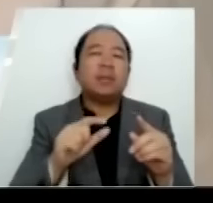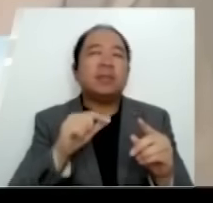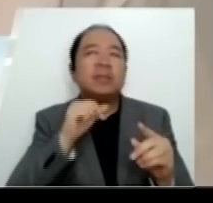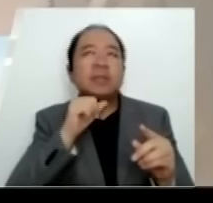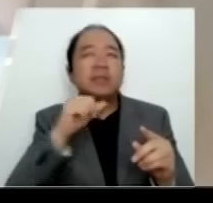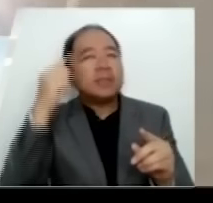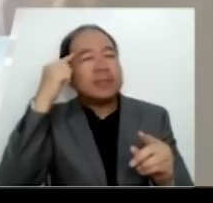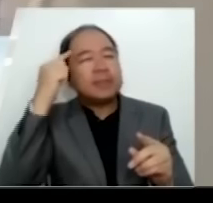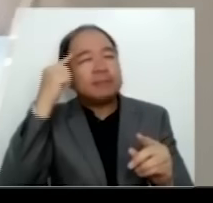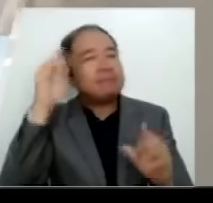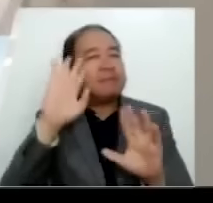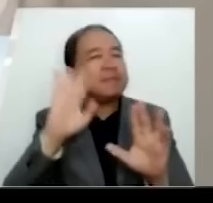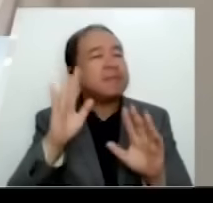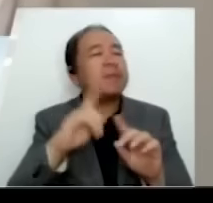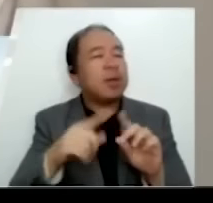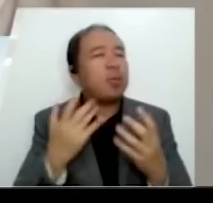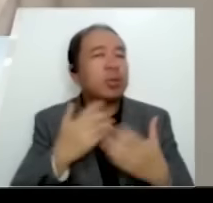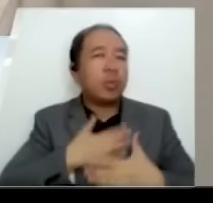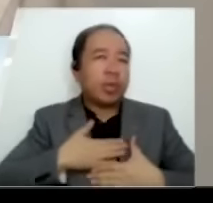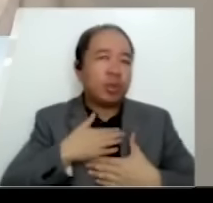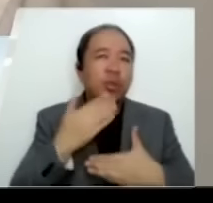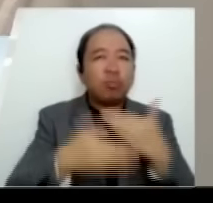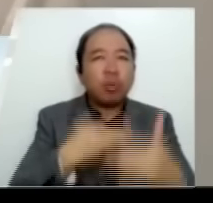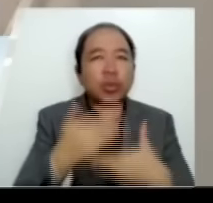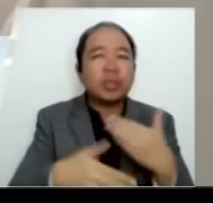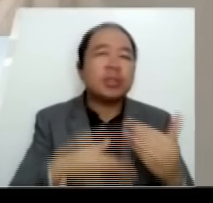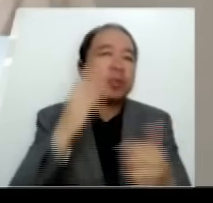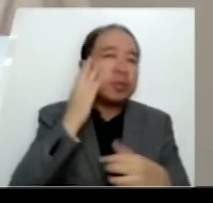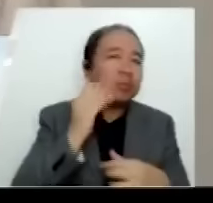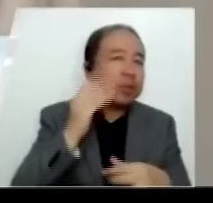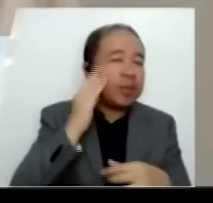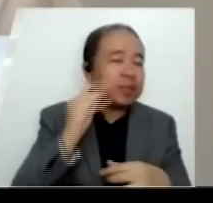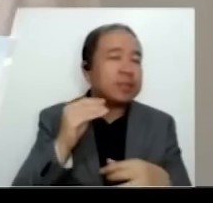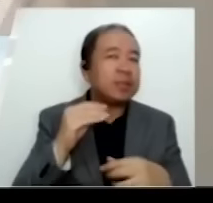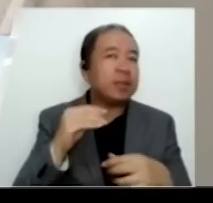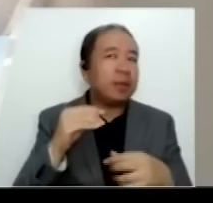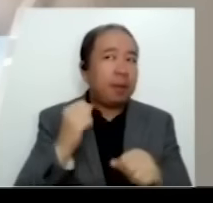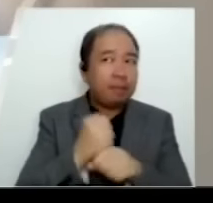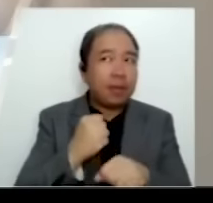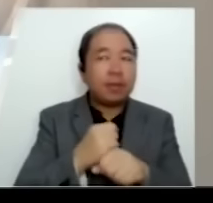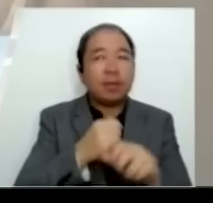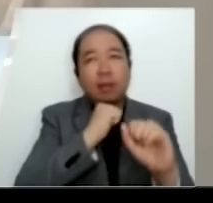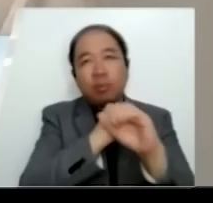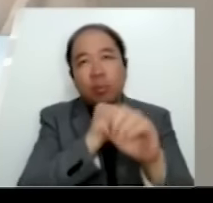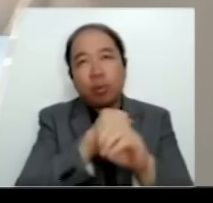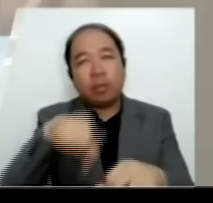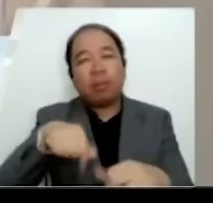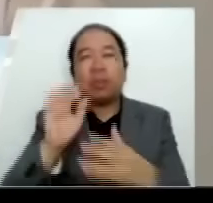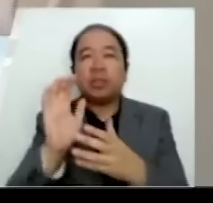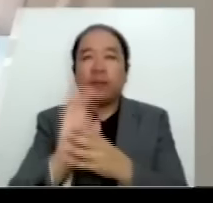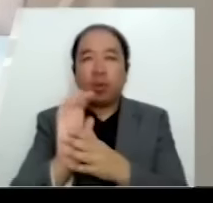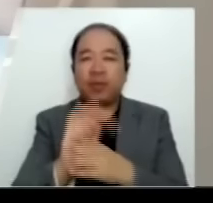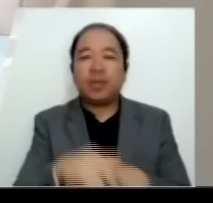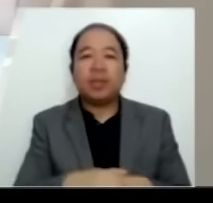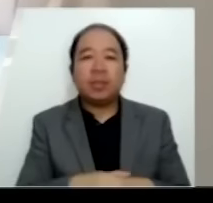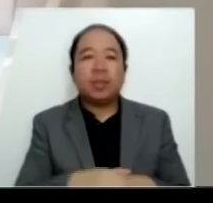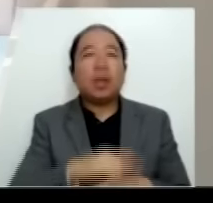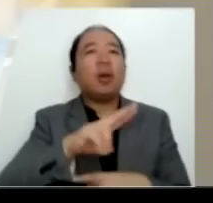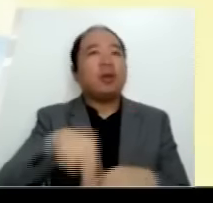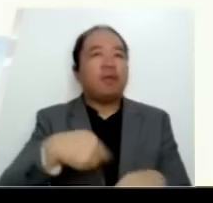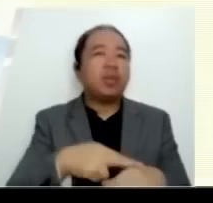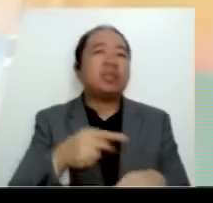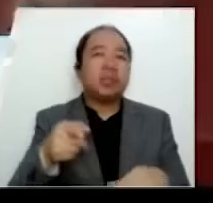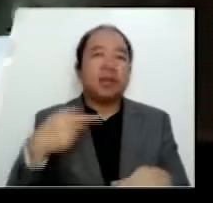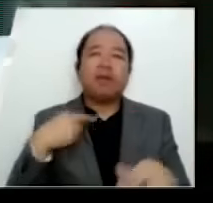the process. We want to enjoy the journey of making and promoting this film. And of course, may comparison yan eventually, but